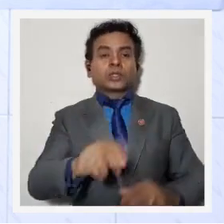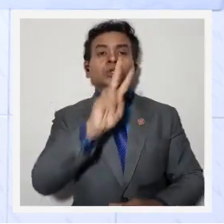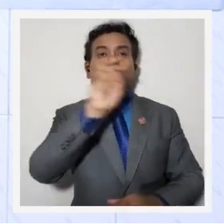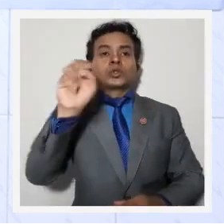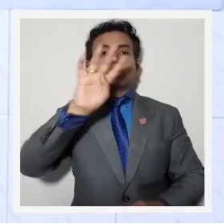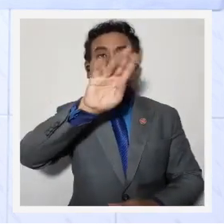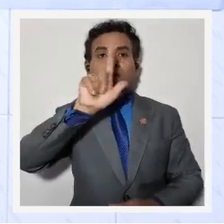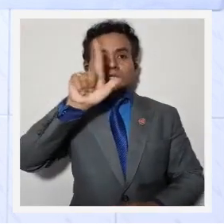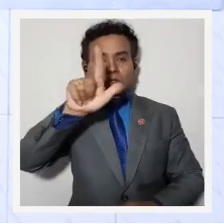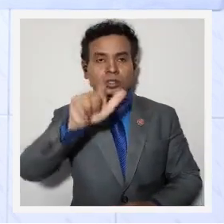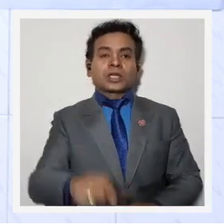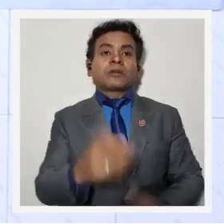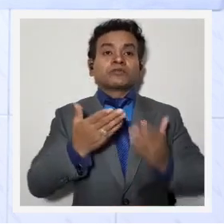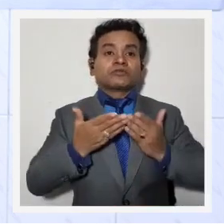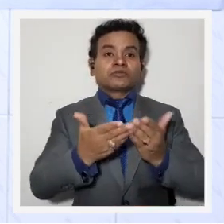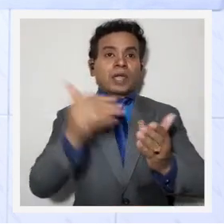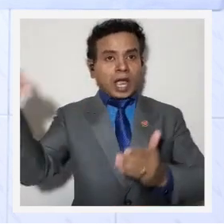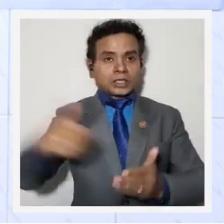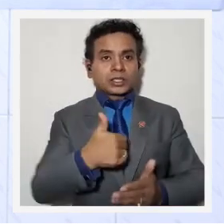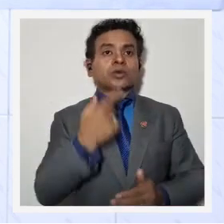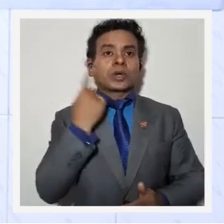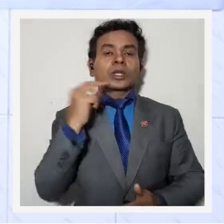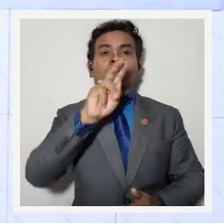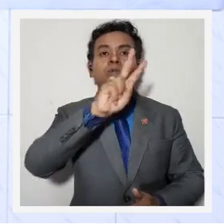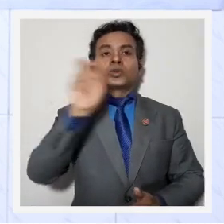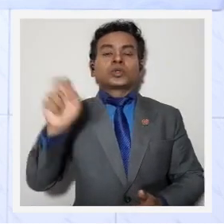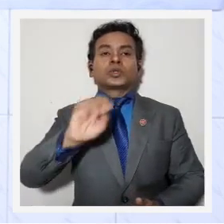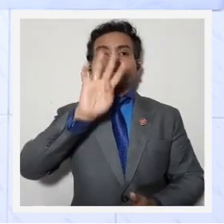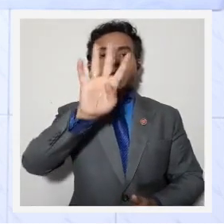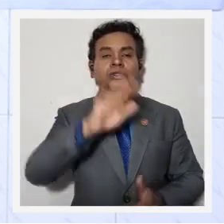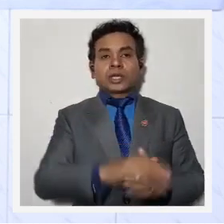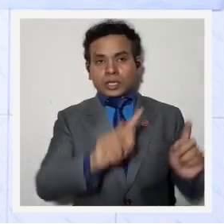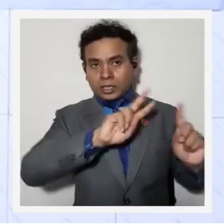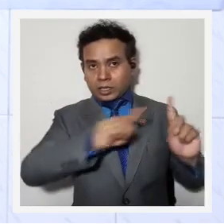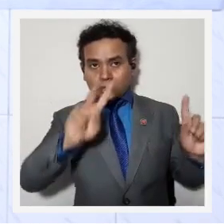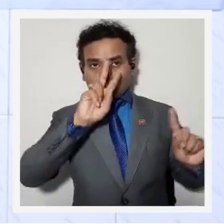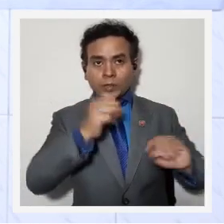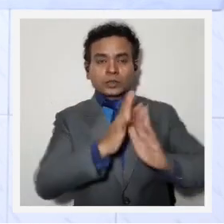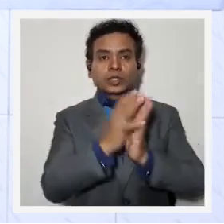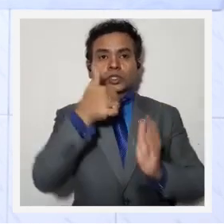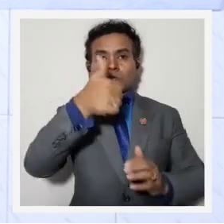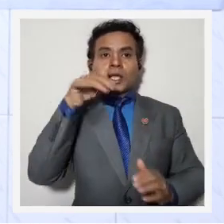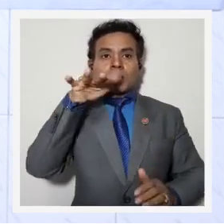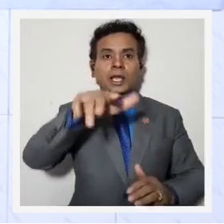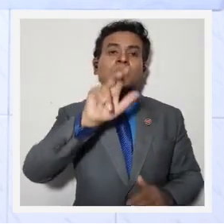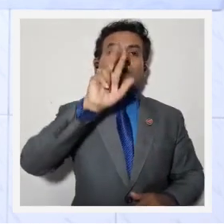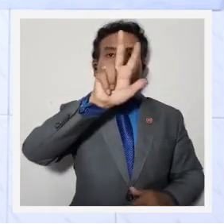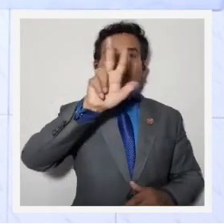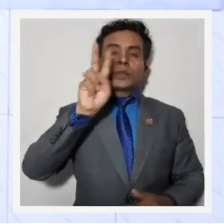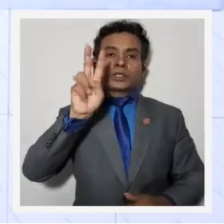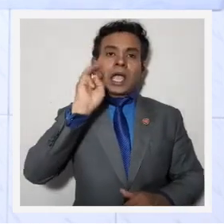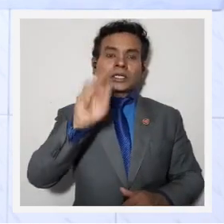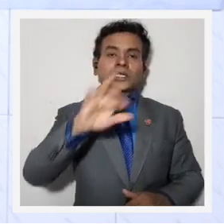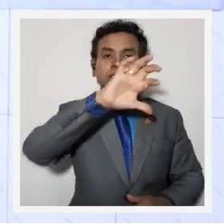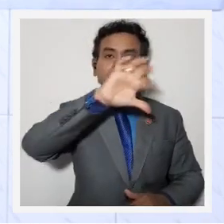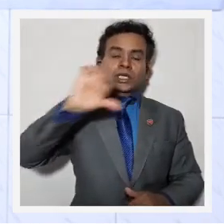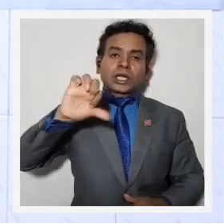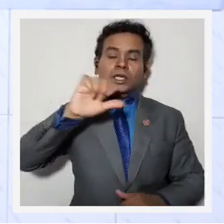জন এর মধ্যে বিমানবন্দরে ২৬২ জন স্থলবন্দরে ২৪৭ জন এবং সমুদ্রবন্দরে ২০৪